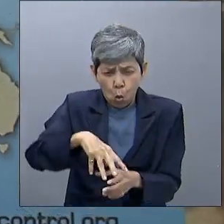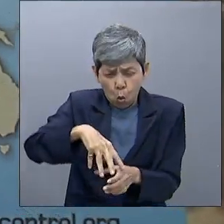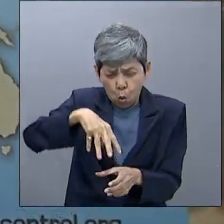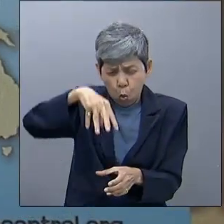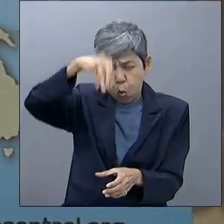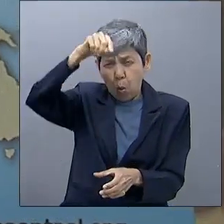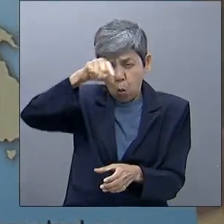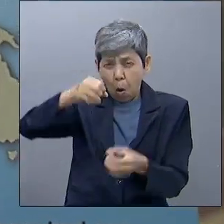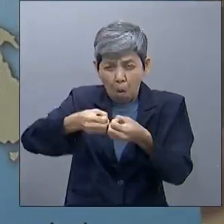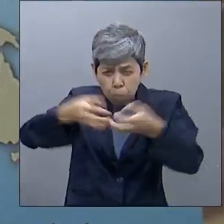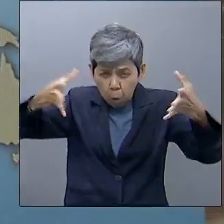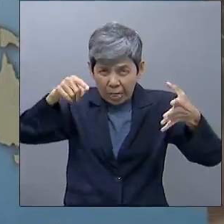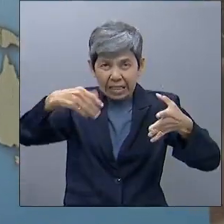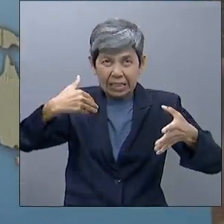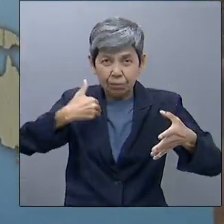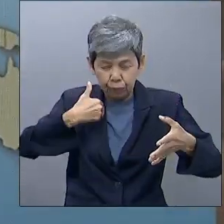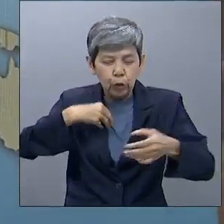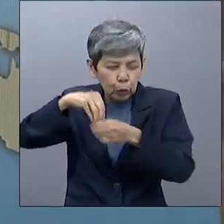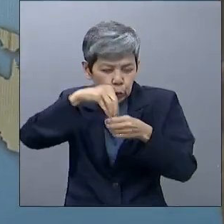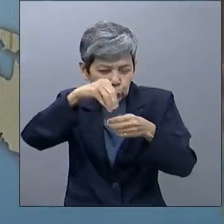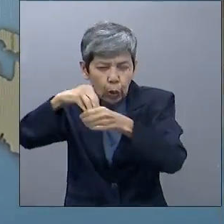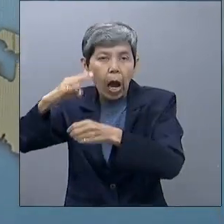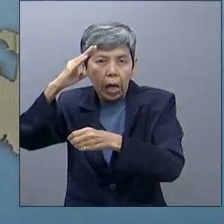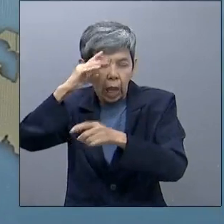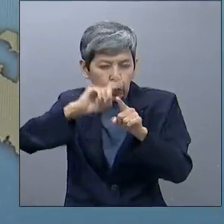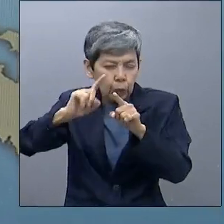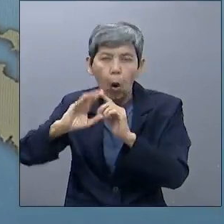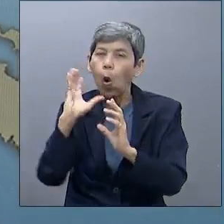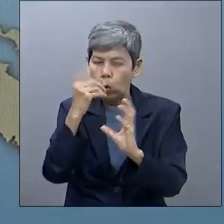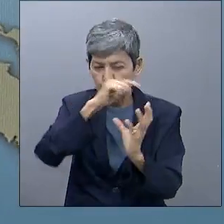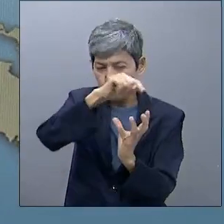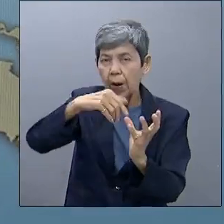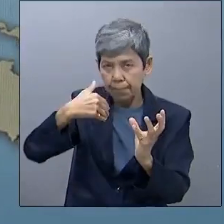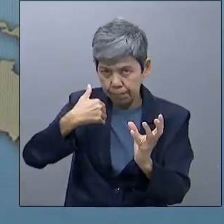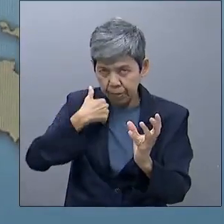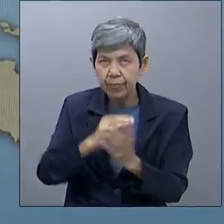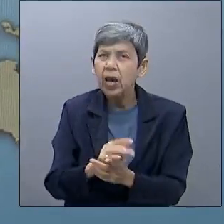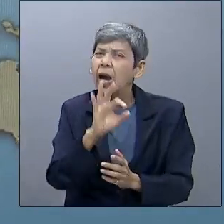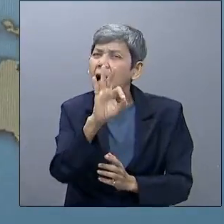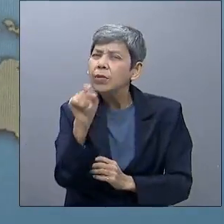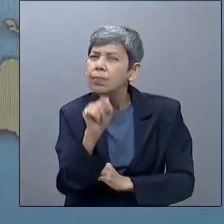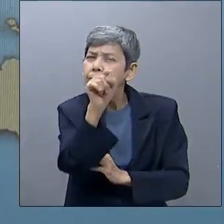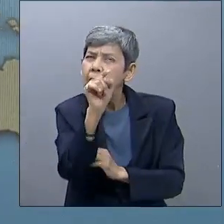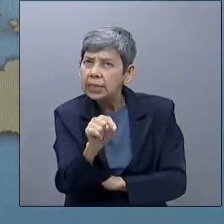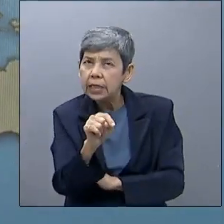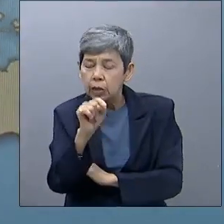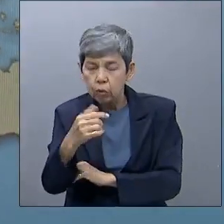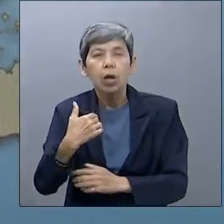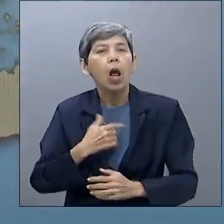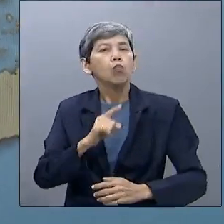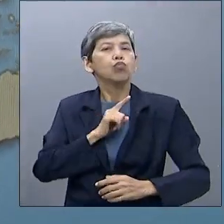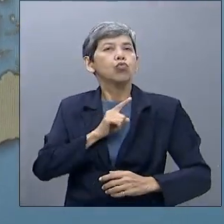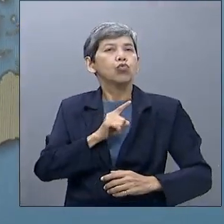9,600หัวรบที่คาดว่าประจำการอยู่ในกองทัพต่างๆทั่วโลกค่ะในจำนวนนี้ร้อยละ 90จะอยู่ในความครอบ